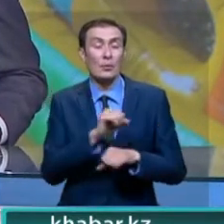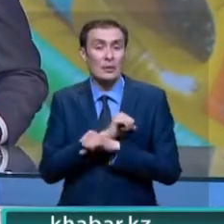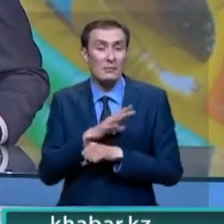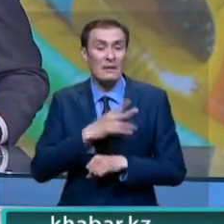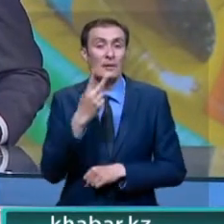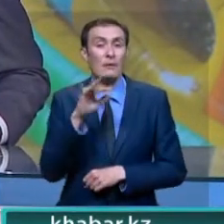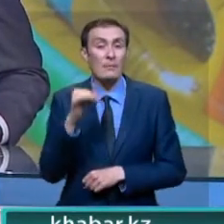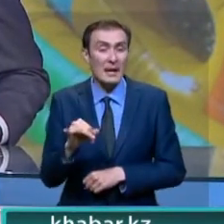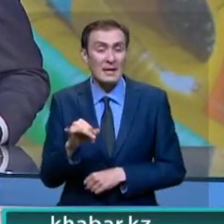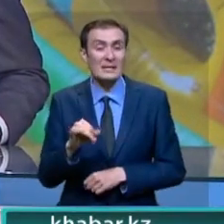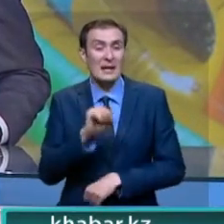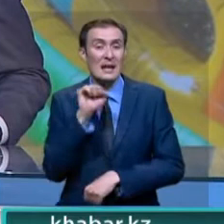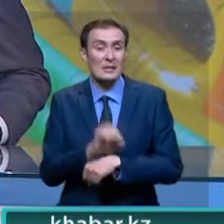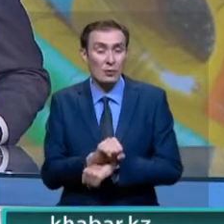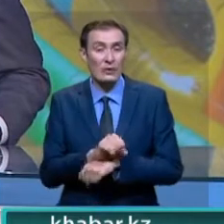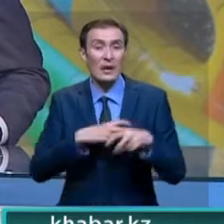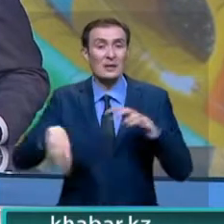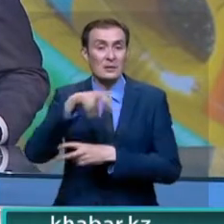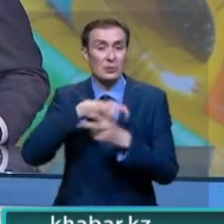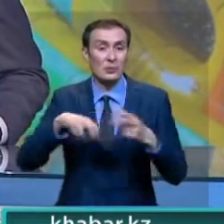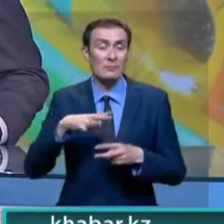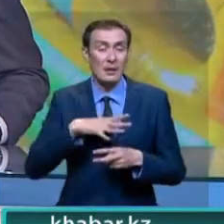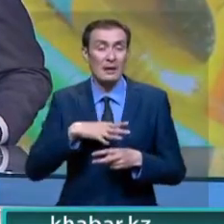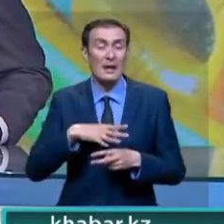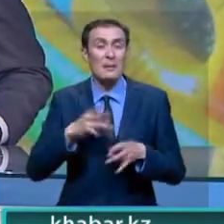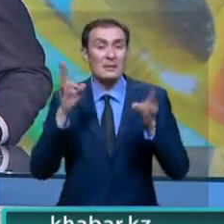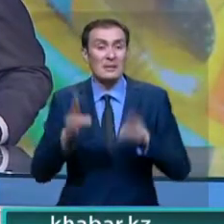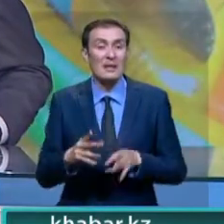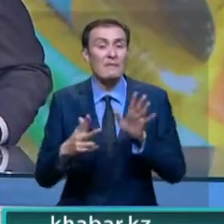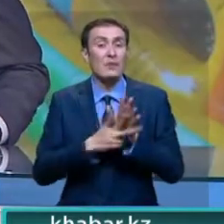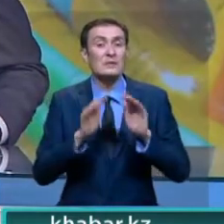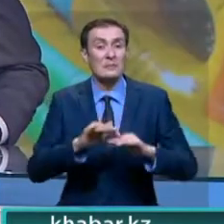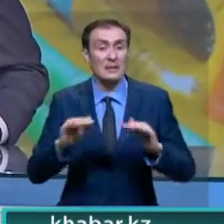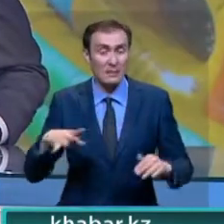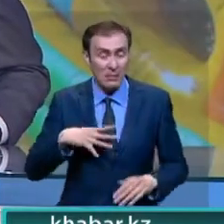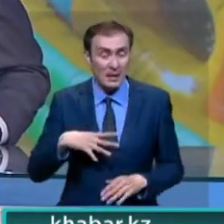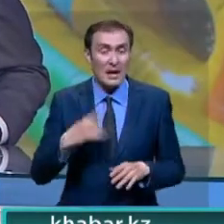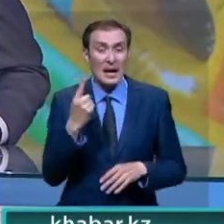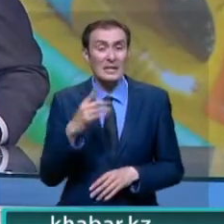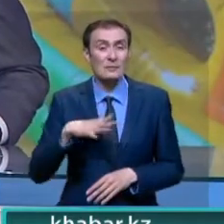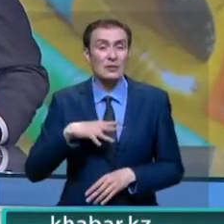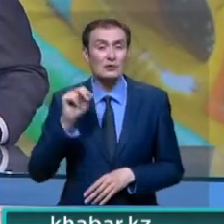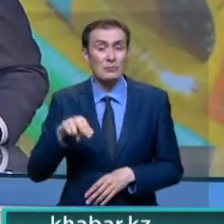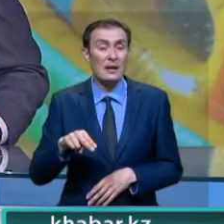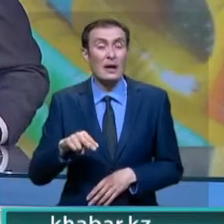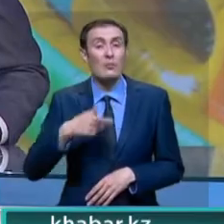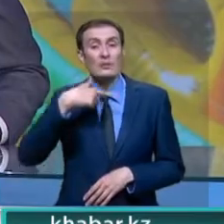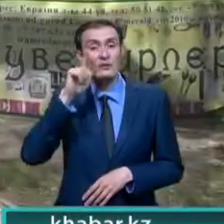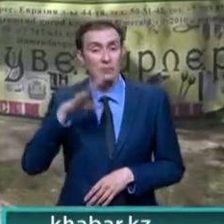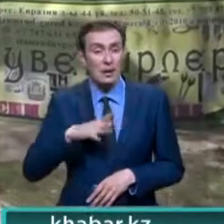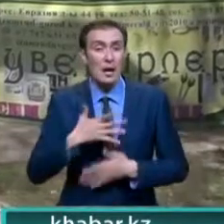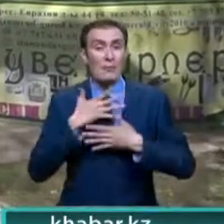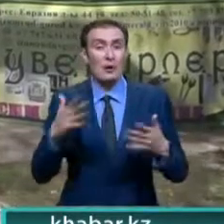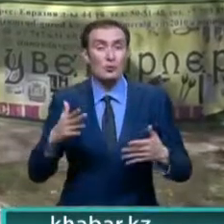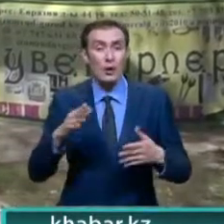Напомню, 2 мая из-за резкой остановки аттракциона «Калейдоскоп» там пострадало 8 детей. Еще один инцидент произошел позавчера.